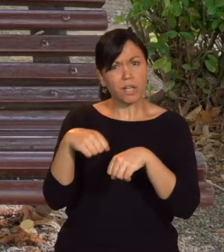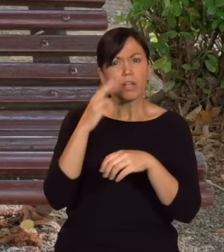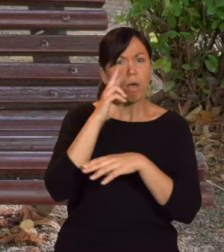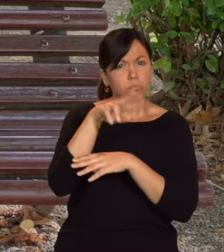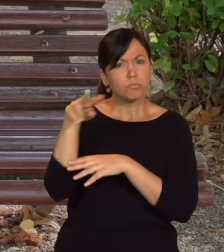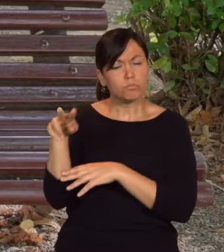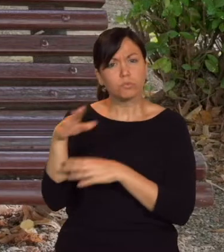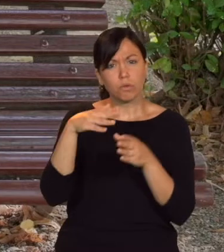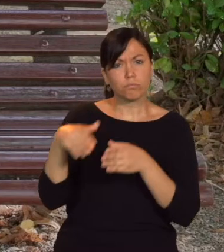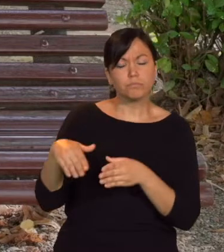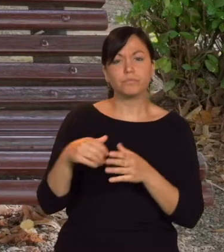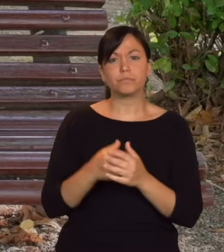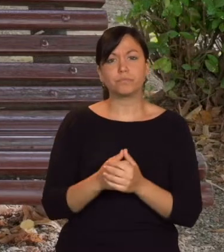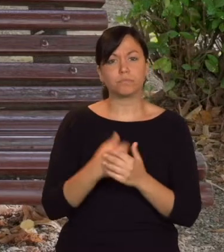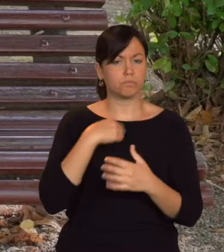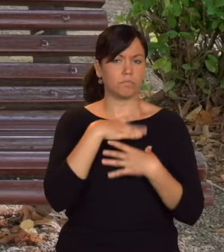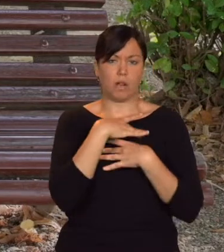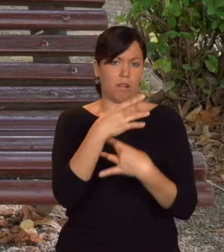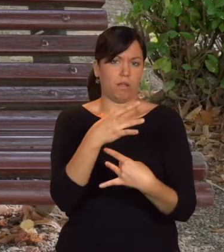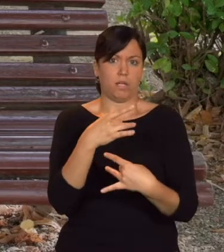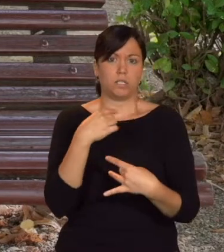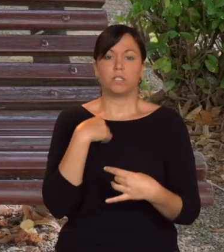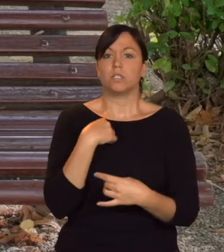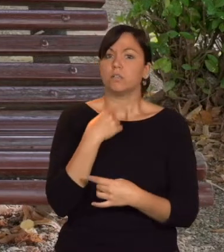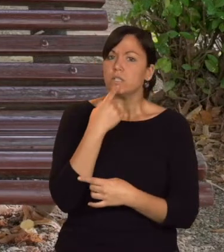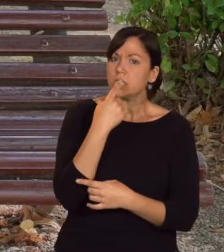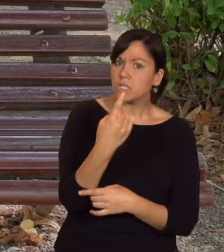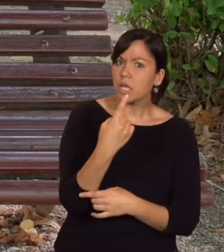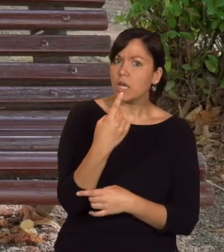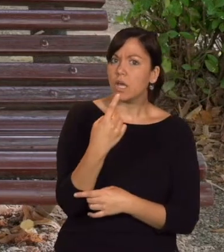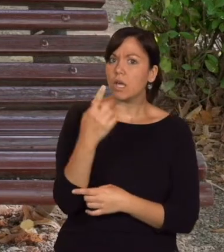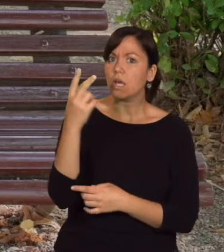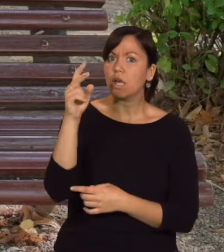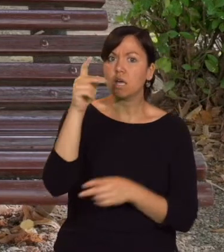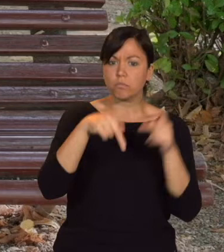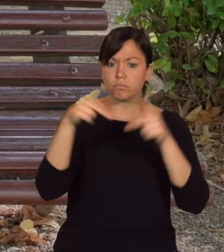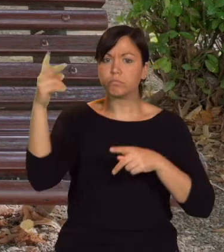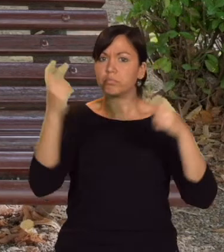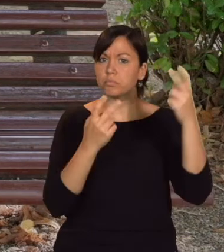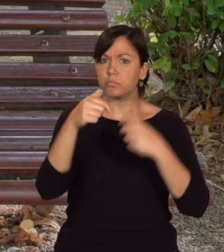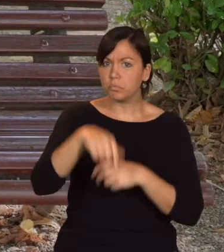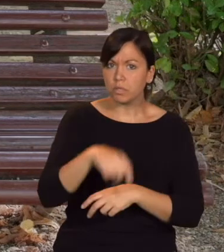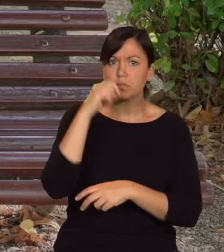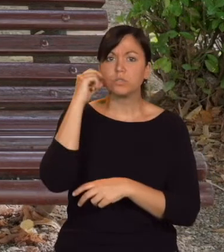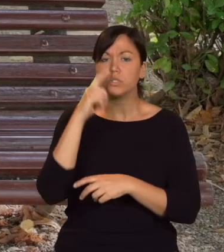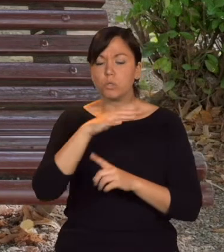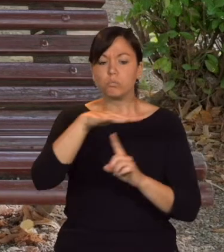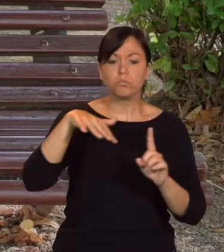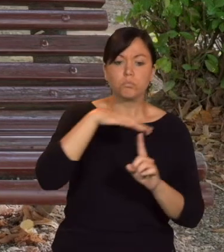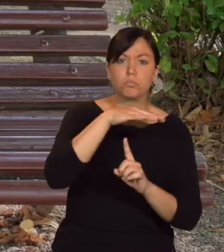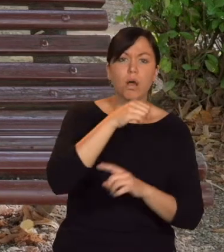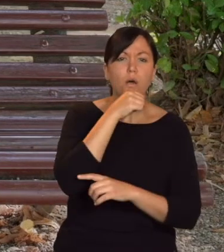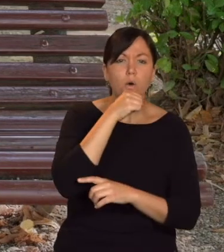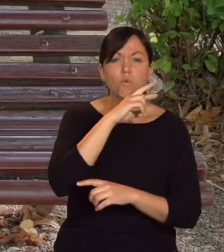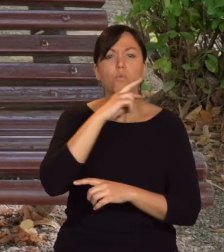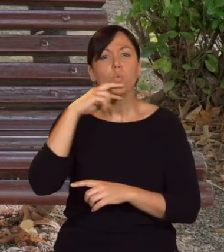i els museus. I ens va agradar molt. I jo que vengan a Girona, perquè hi ha la patativa de los